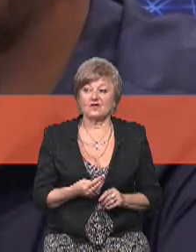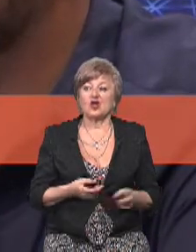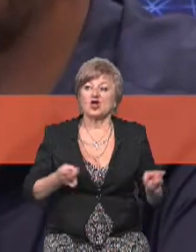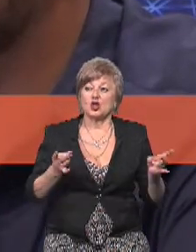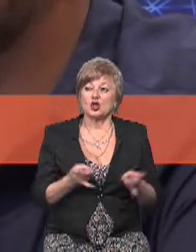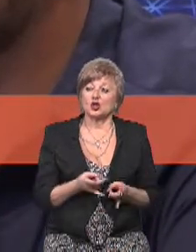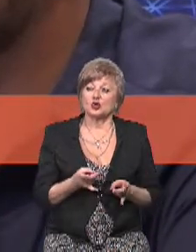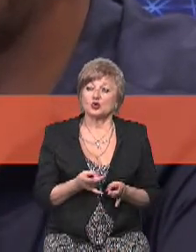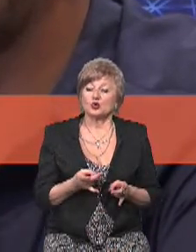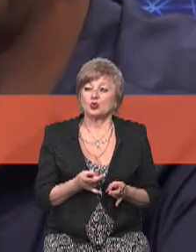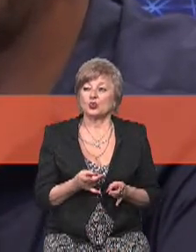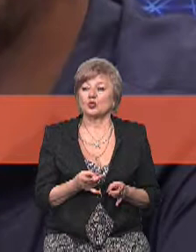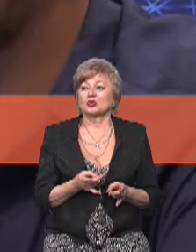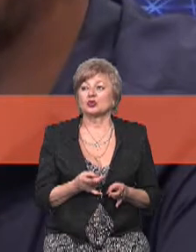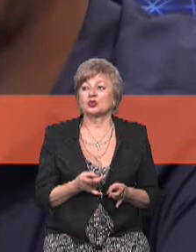потрібно